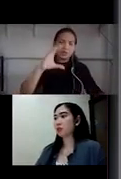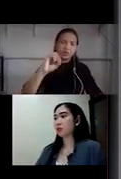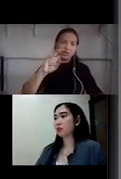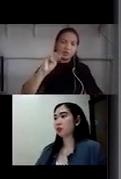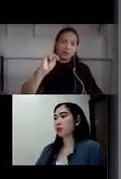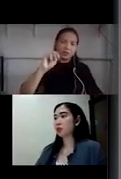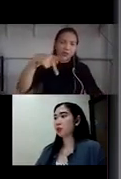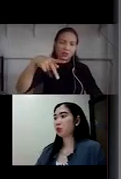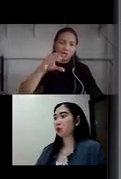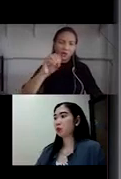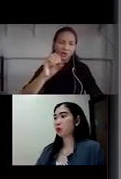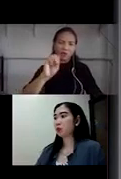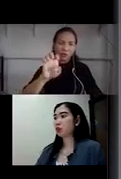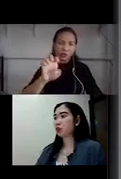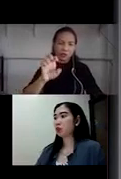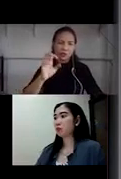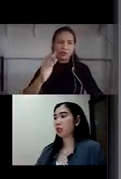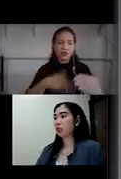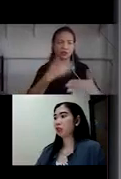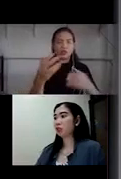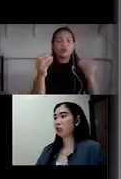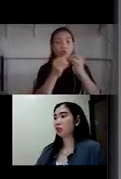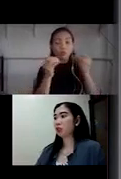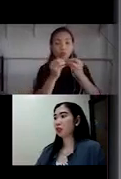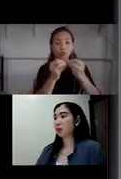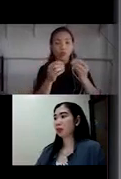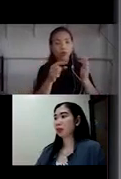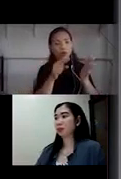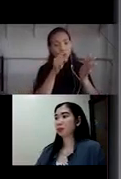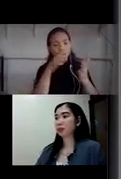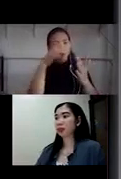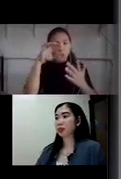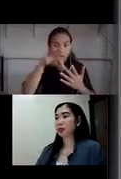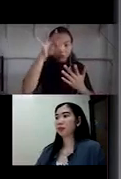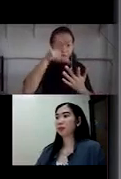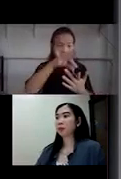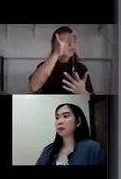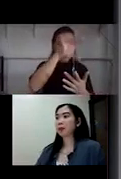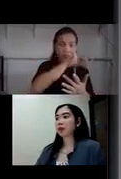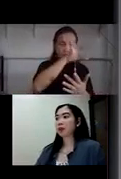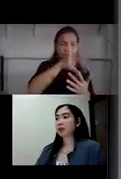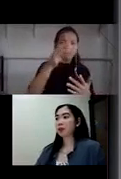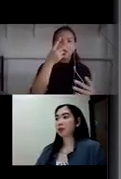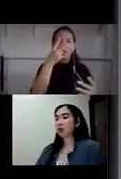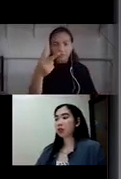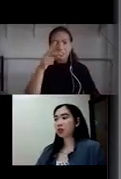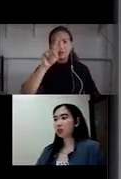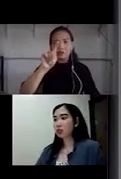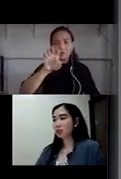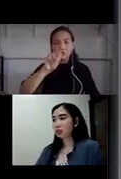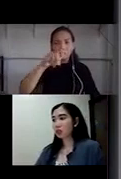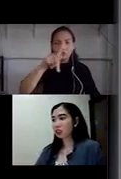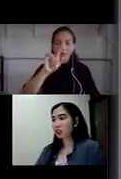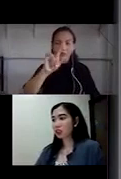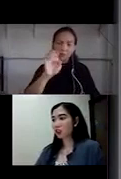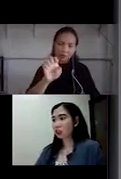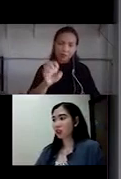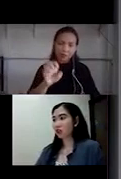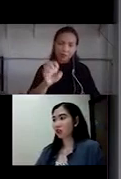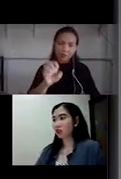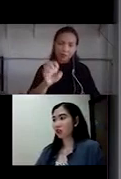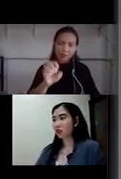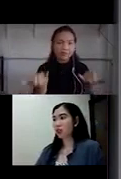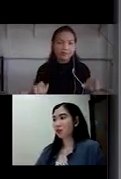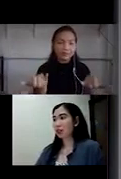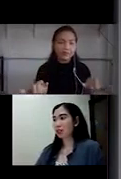Tapos, punta na po sa more option, makikita nyo na yung template. Yan. So, ngayon, dinilit ko kasi